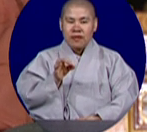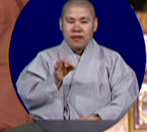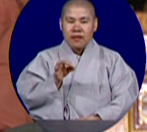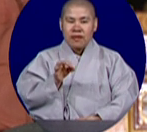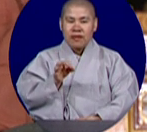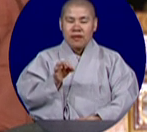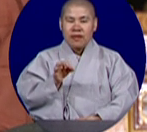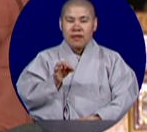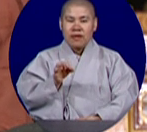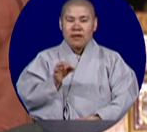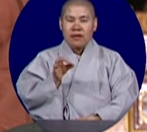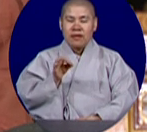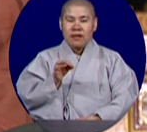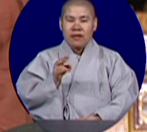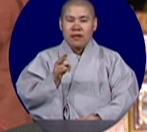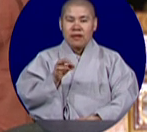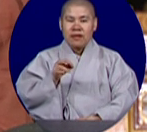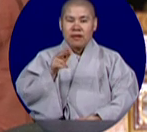영녀의